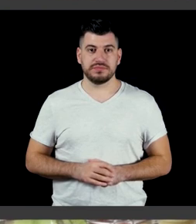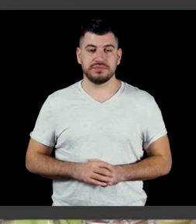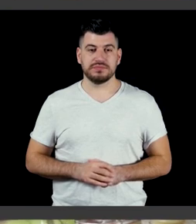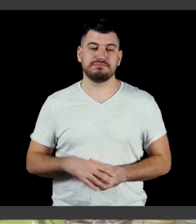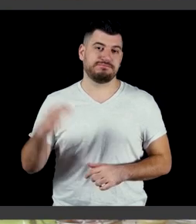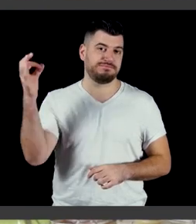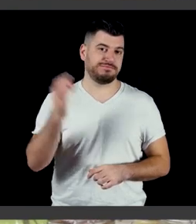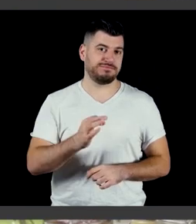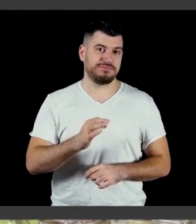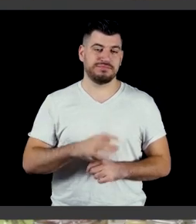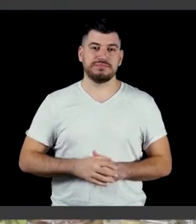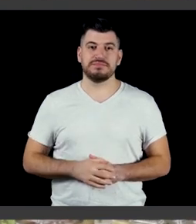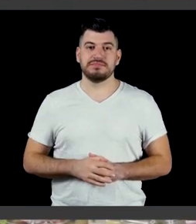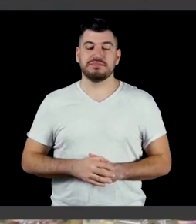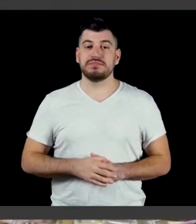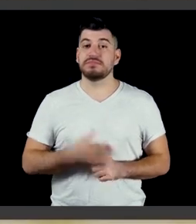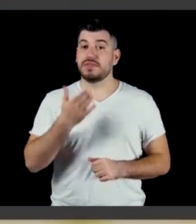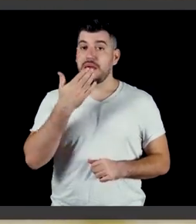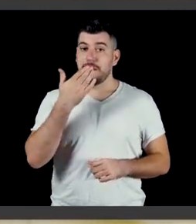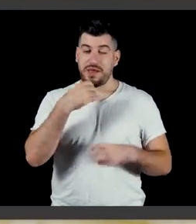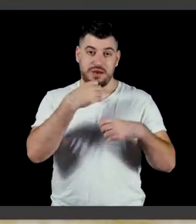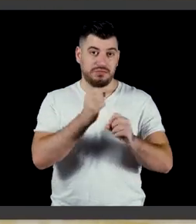Τέλεια. Πιπέρι.